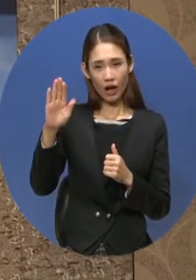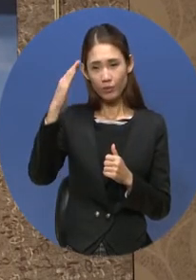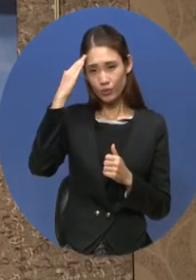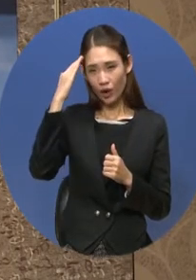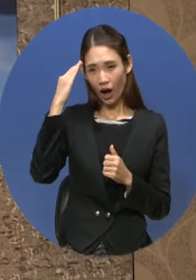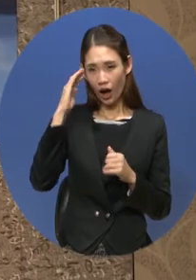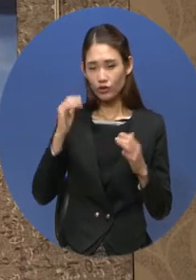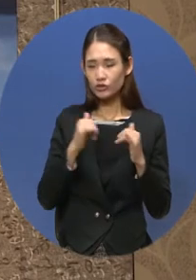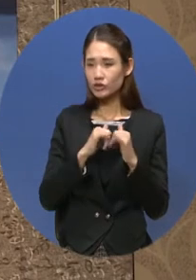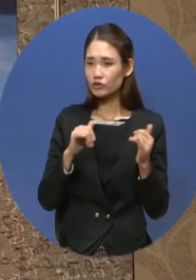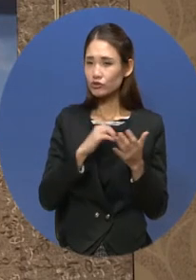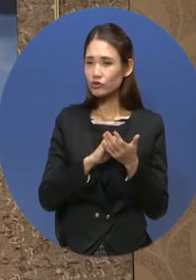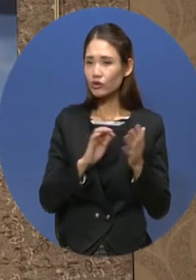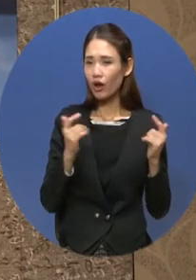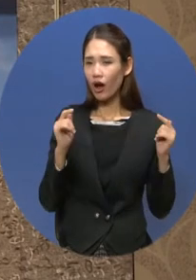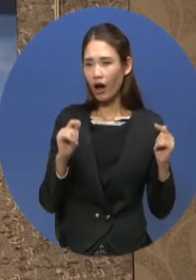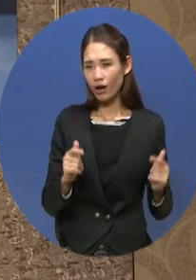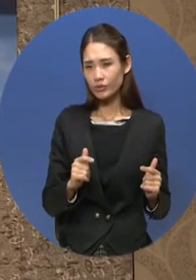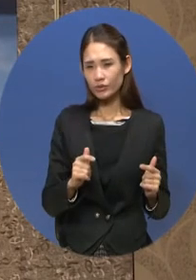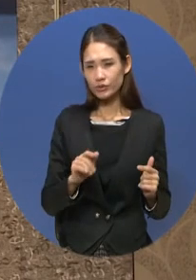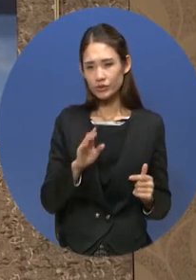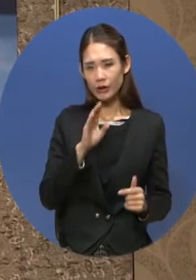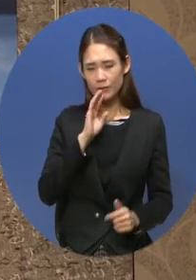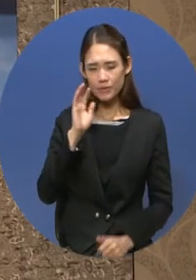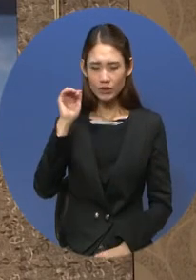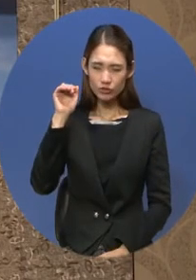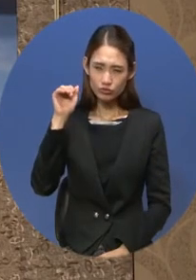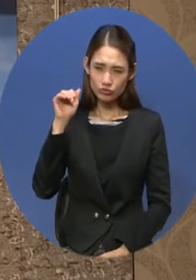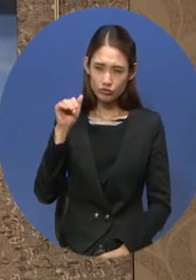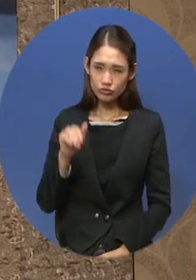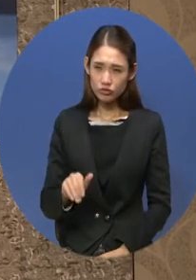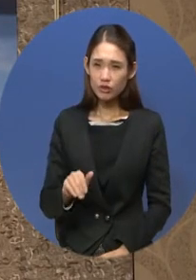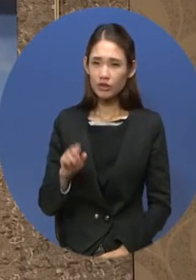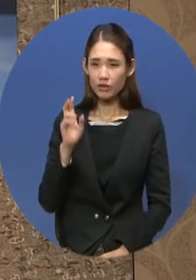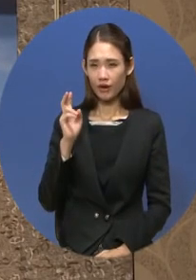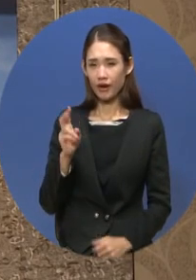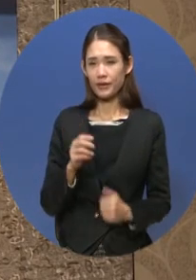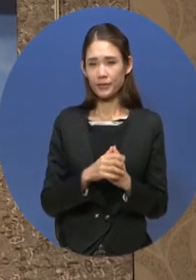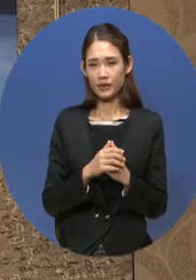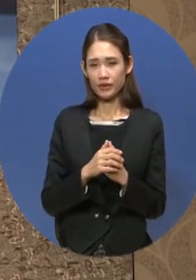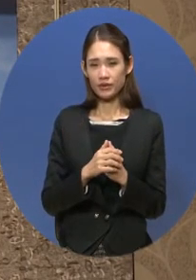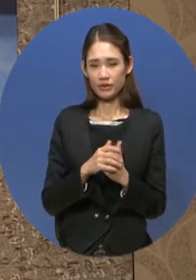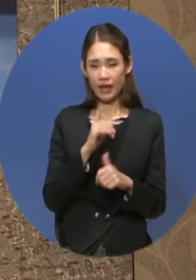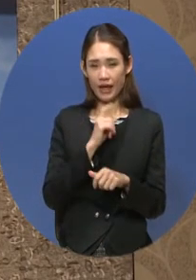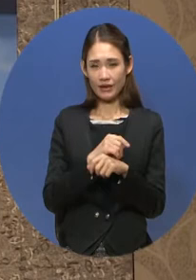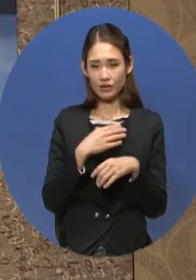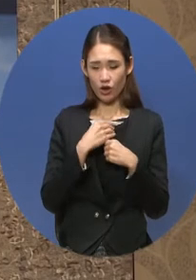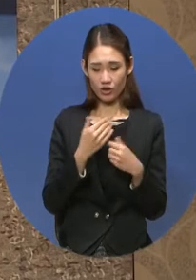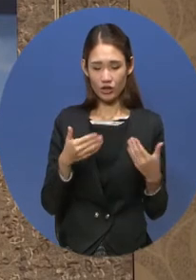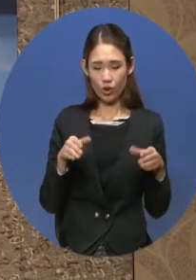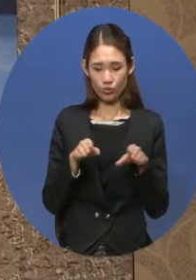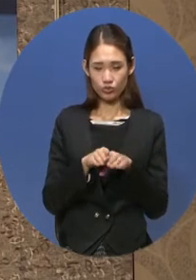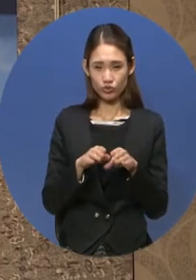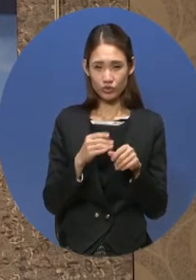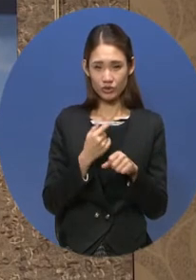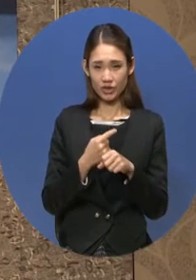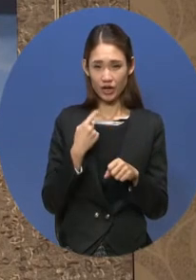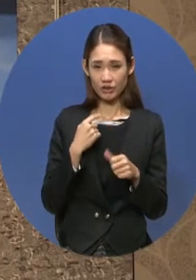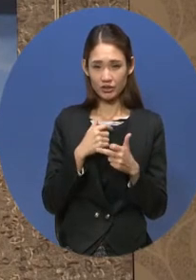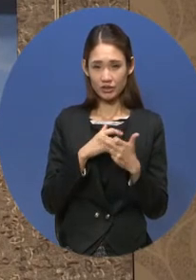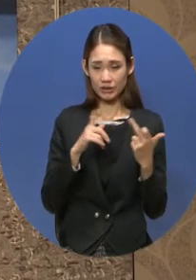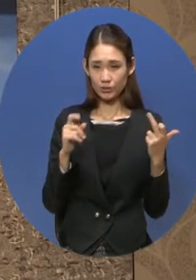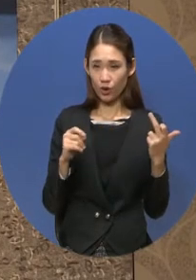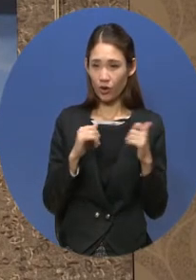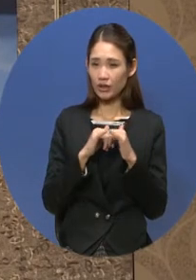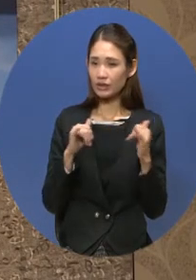인구수 감소가 정말 급격하게 떨어지게 되거든요. 그리고 또 행안부 작년 12월에 인구 통계